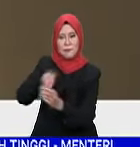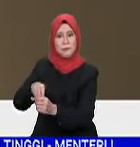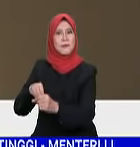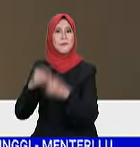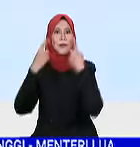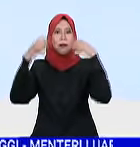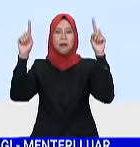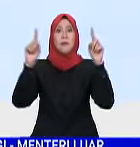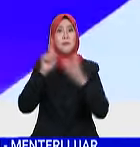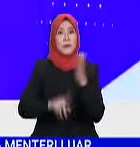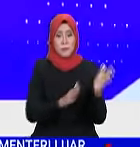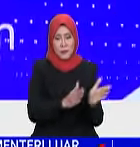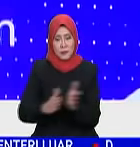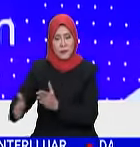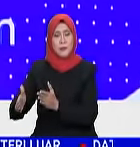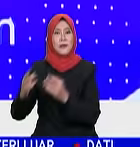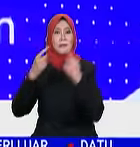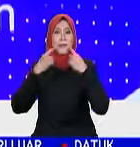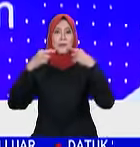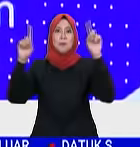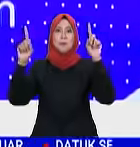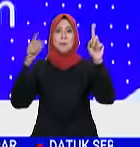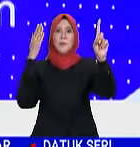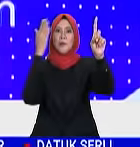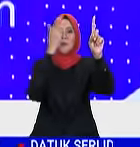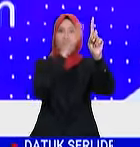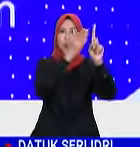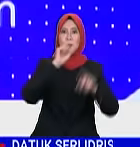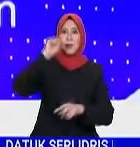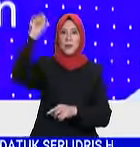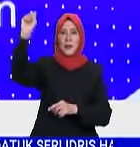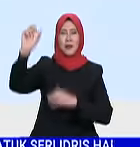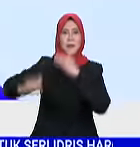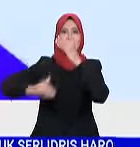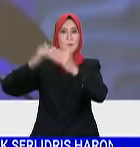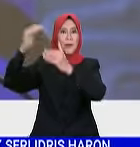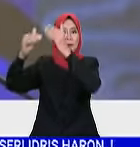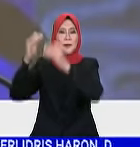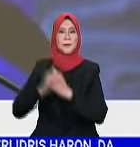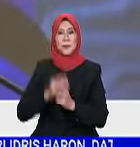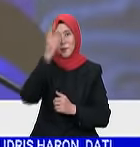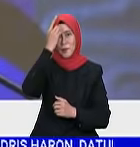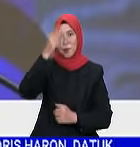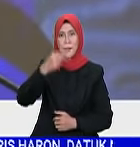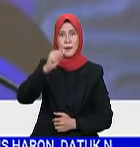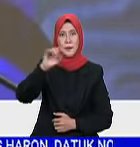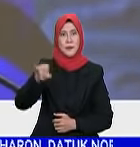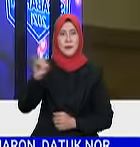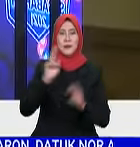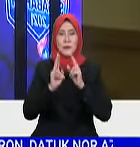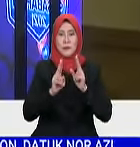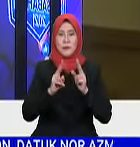menjayakan segala perancangan demi menjayakan Hala Tuju Sabah Maju Jaya. Datuk Haji Ji berucap demikian